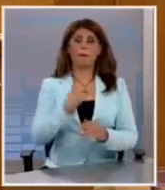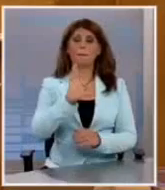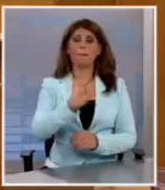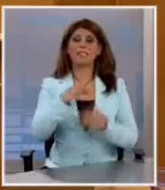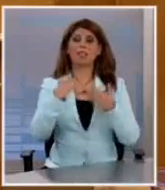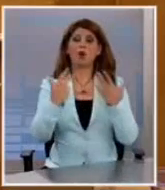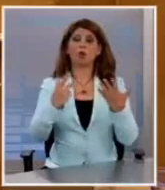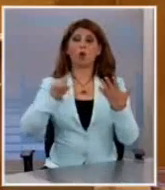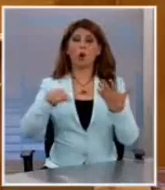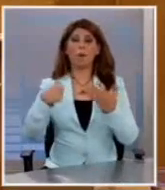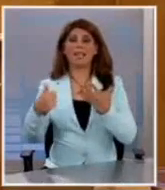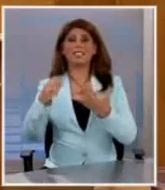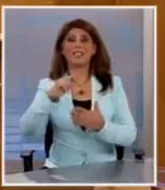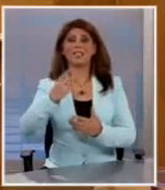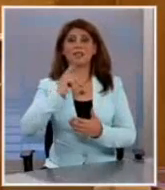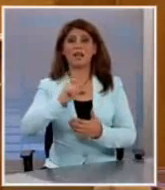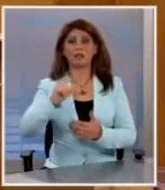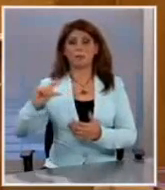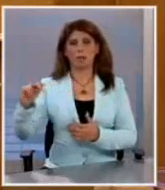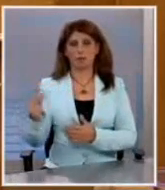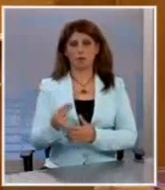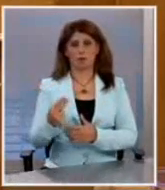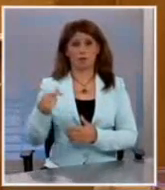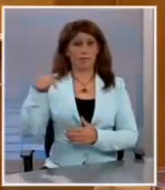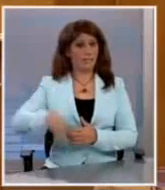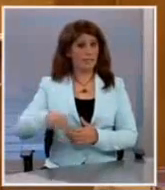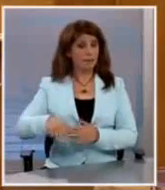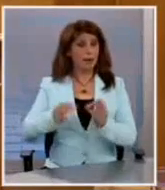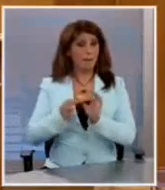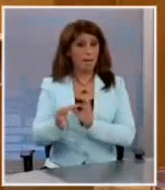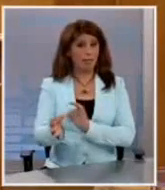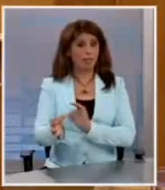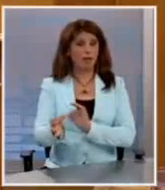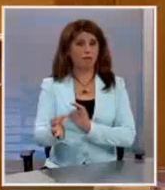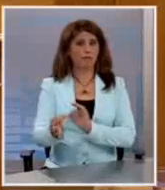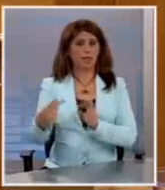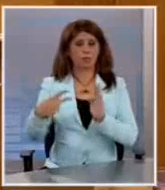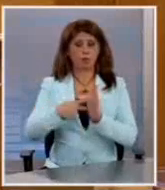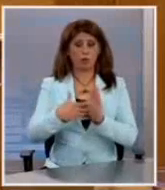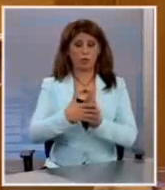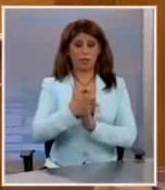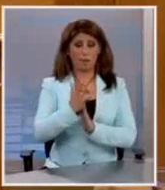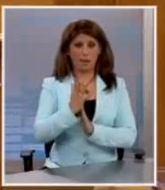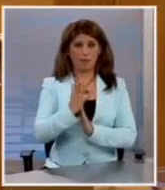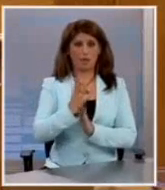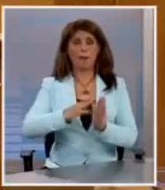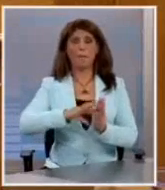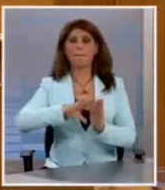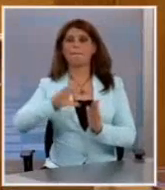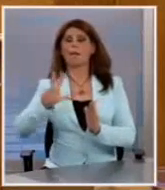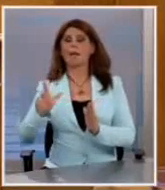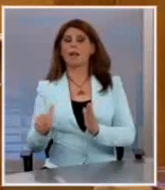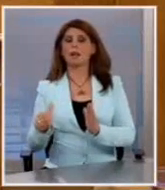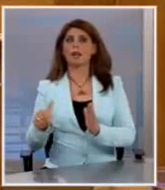58,6 δισεκατομμύρια ευρώ. Και τα σημερινά μέτρα από το 15 μέχρι